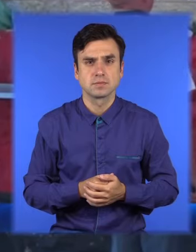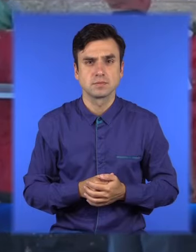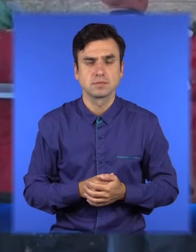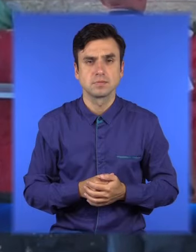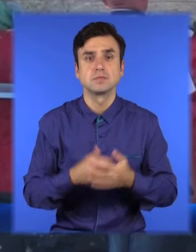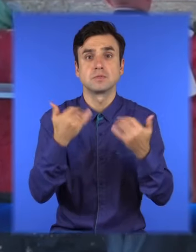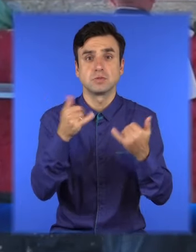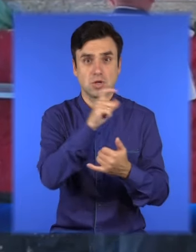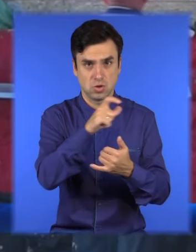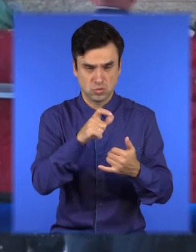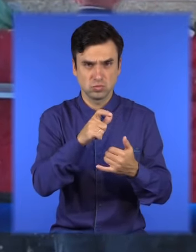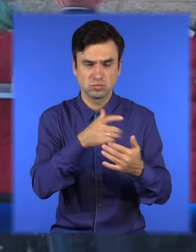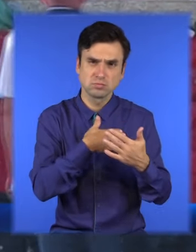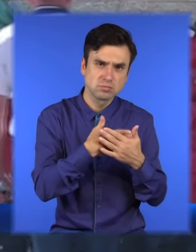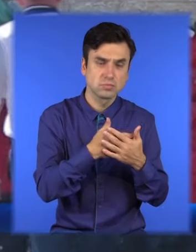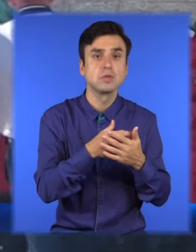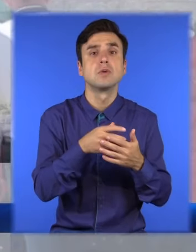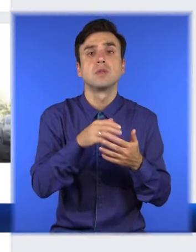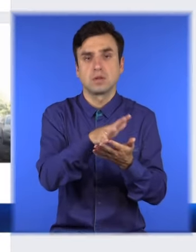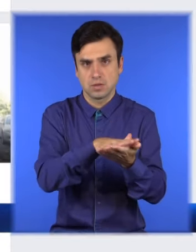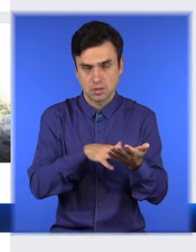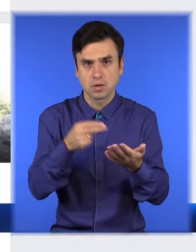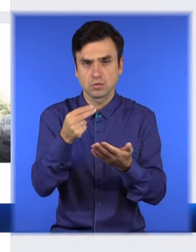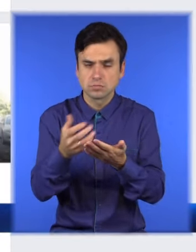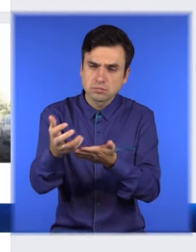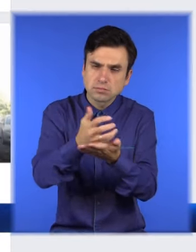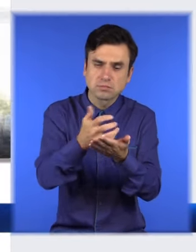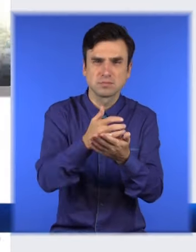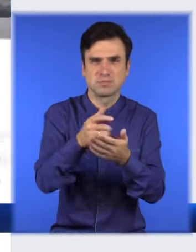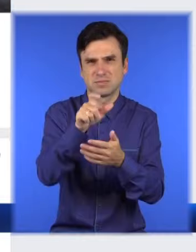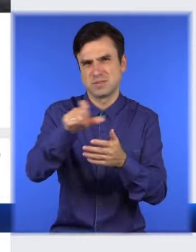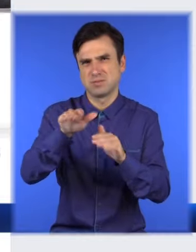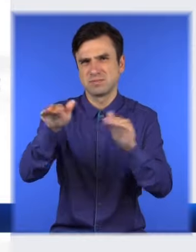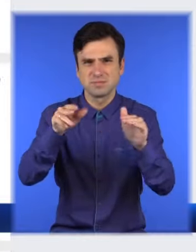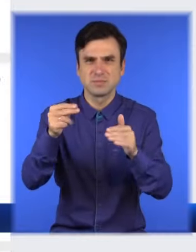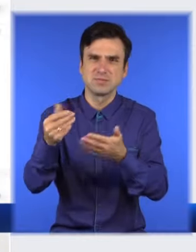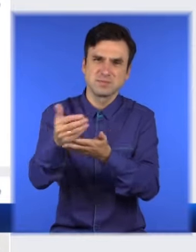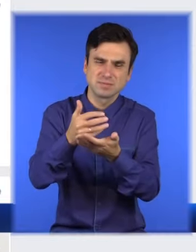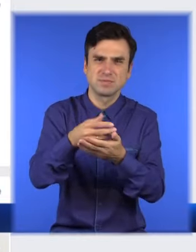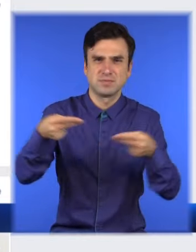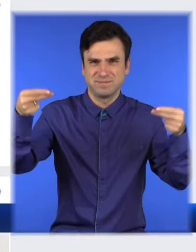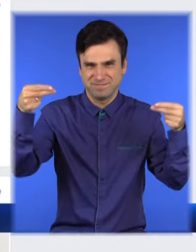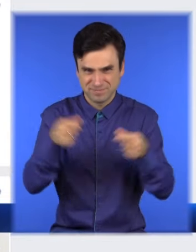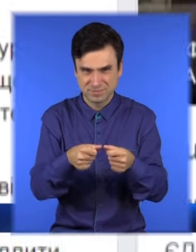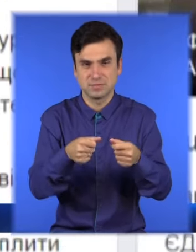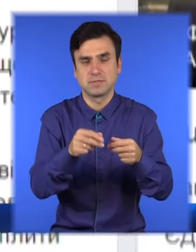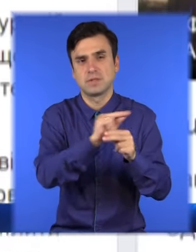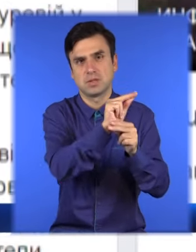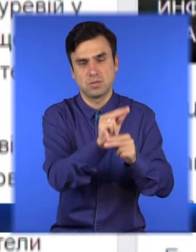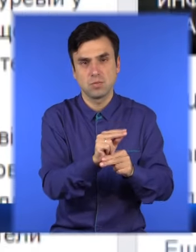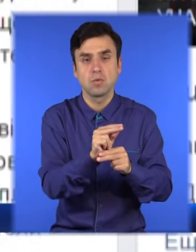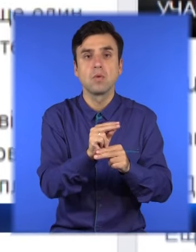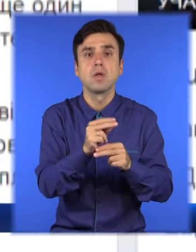Наразі активісти продовжують збір коштів від небайдужих містян. Детальні реквізити та інформацію, як це зробити, громадські діячі розмістили в